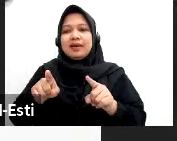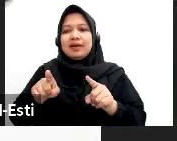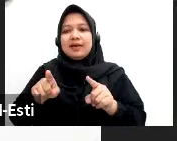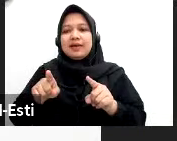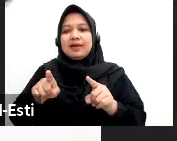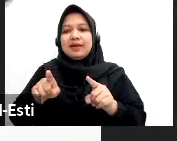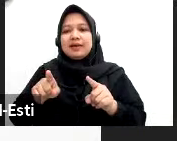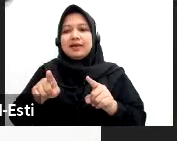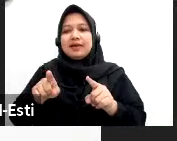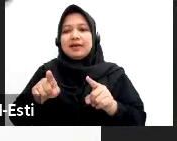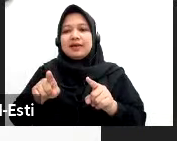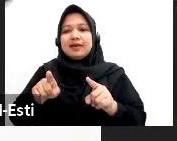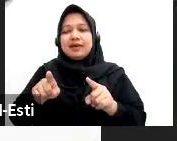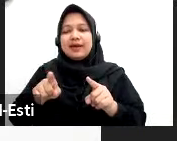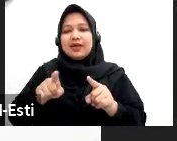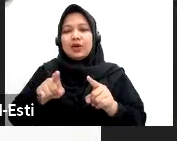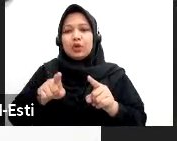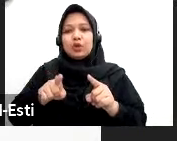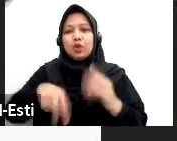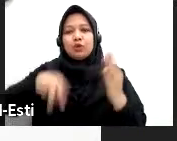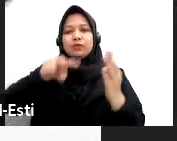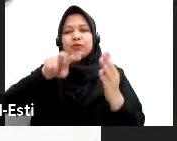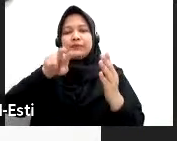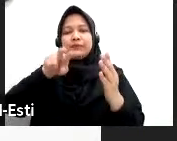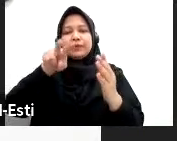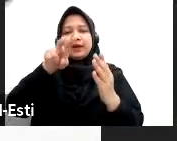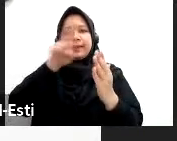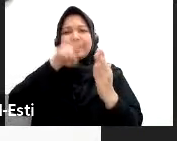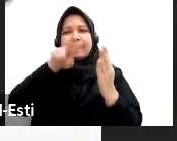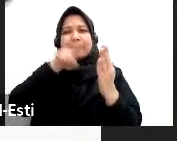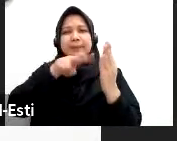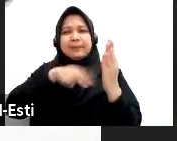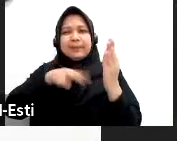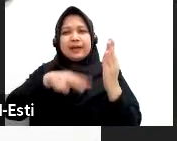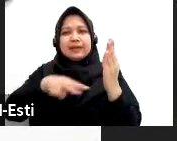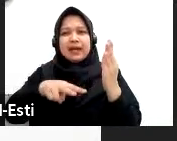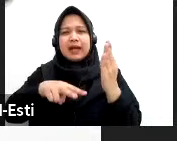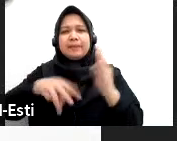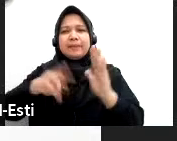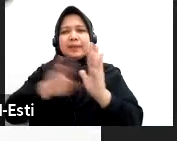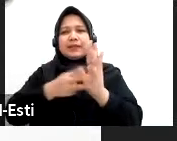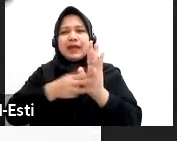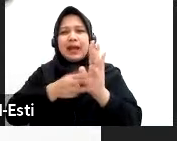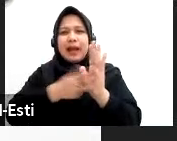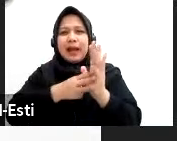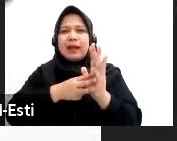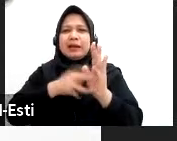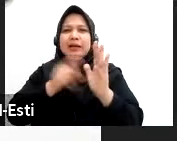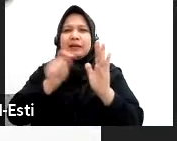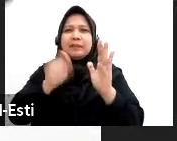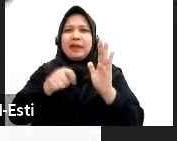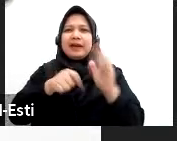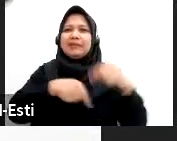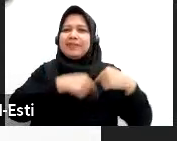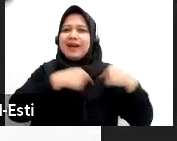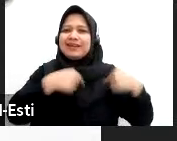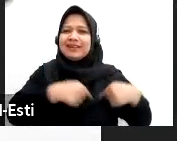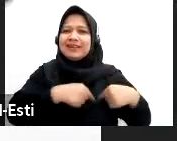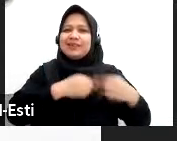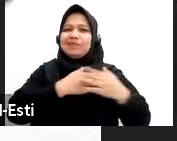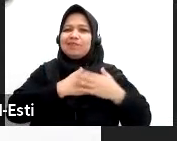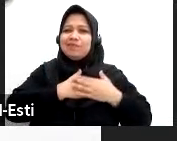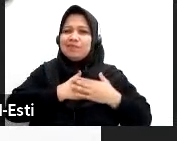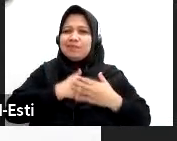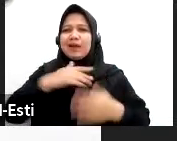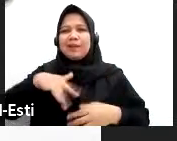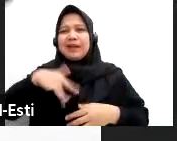dan penilaian terhadap suatu perkara dari sisi keadilan dan kemanusiaan itu ada